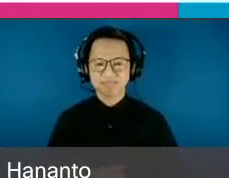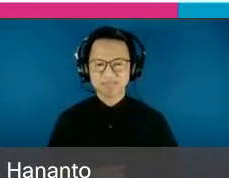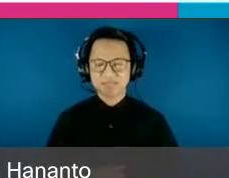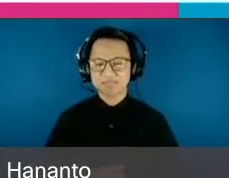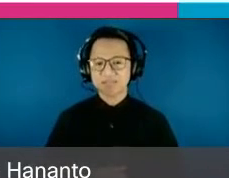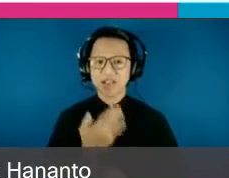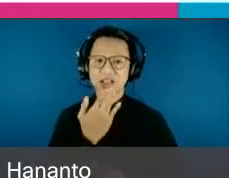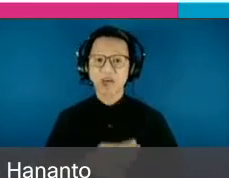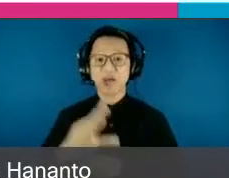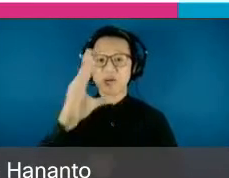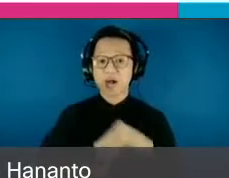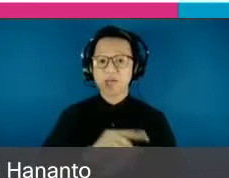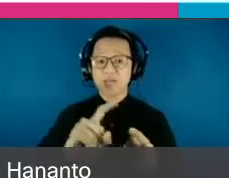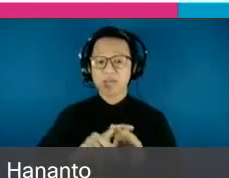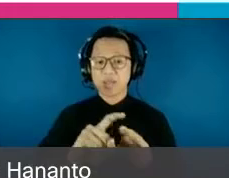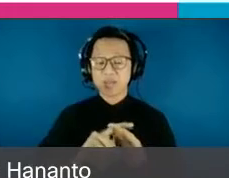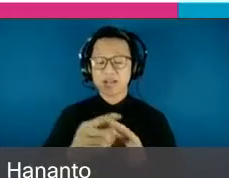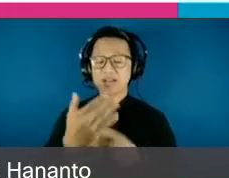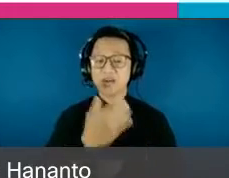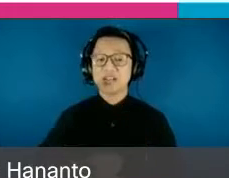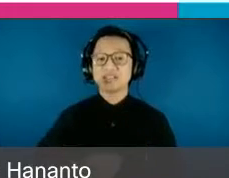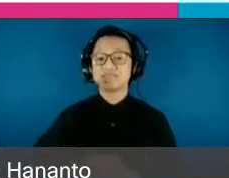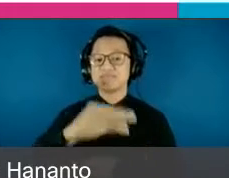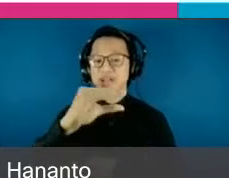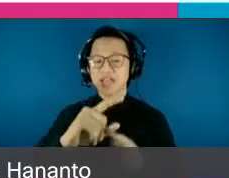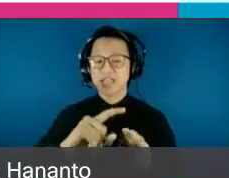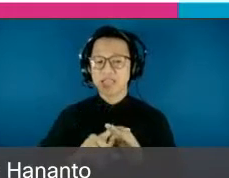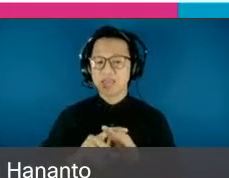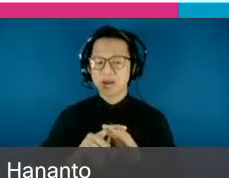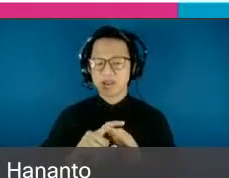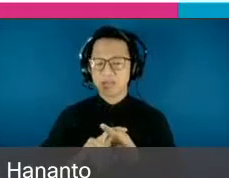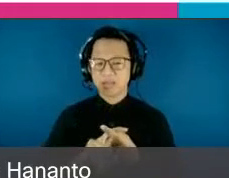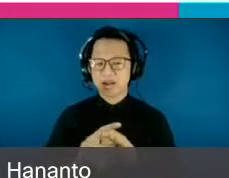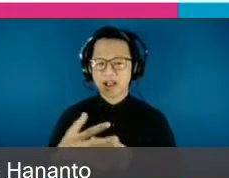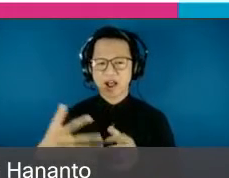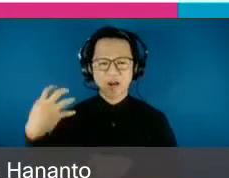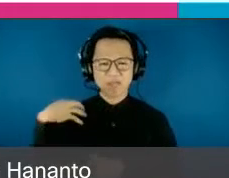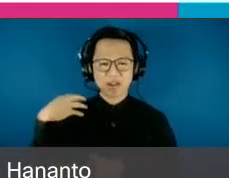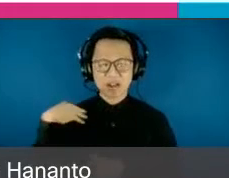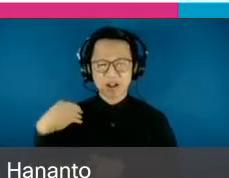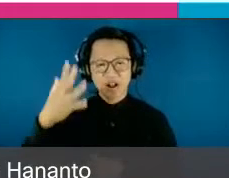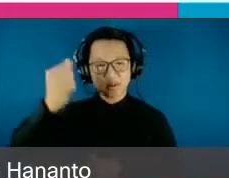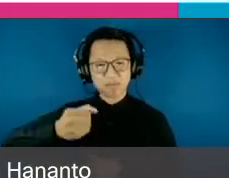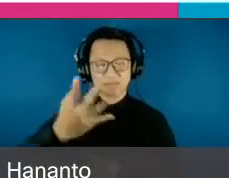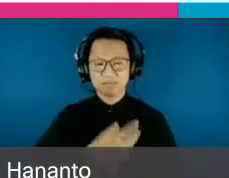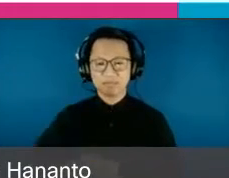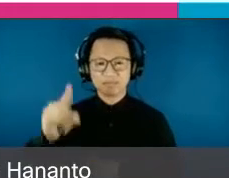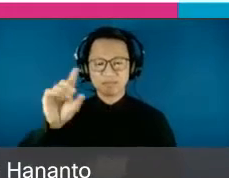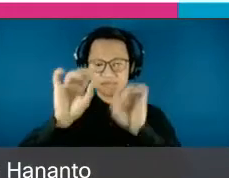Selamat malam, teman-teman. Selamat pagi, teman-teman di Amerika. Assalamualaikum warahmatullahi wabarakatuh.